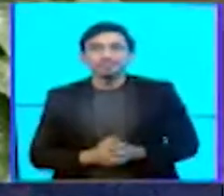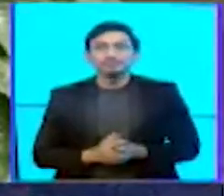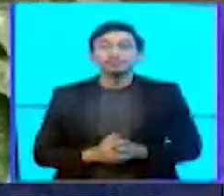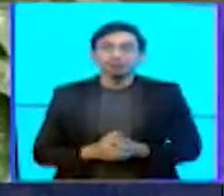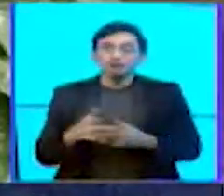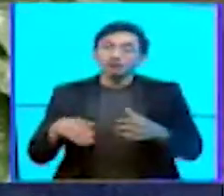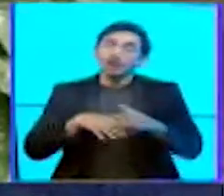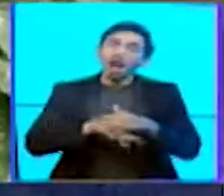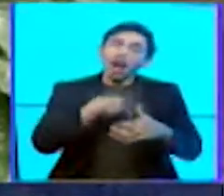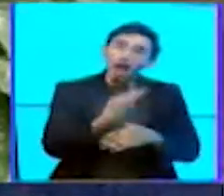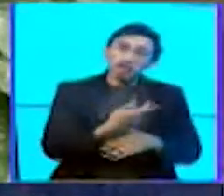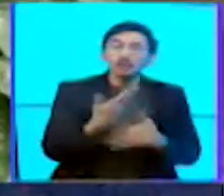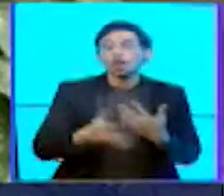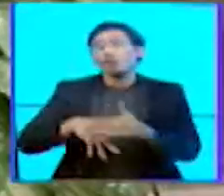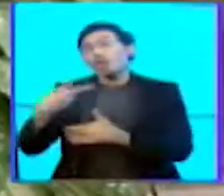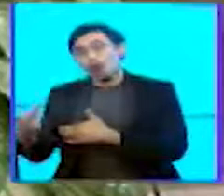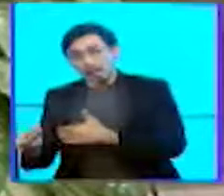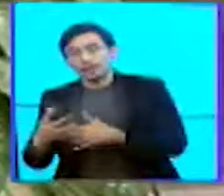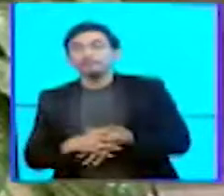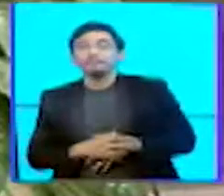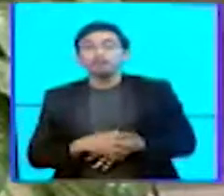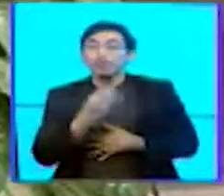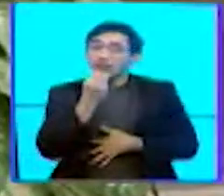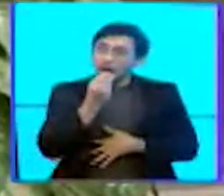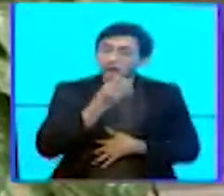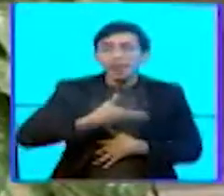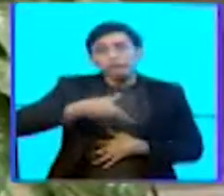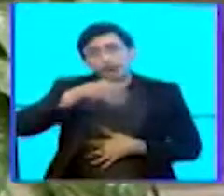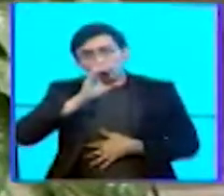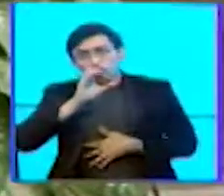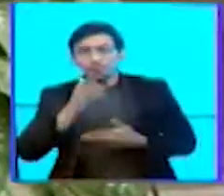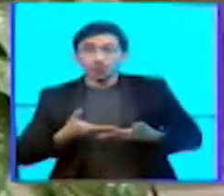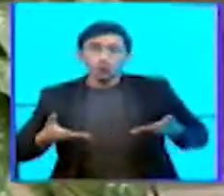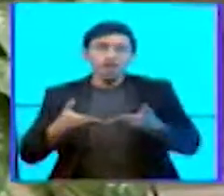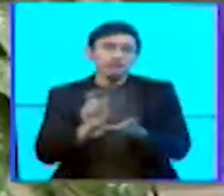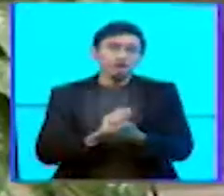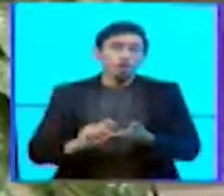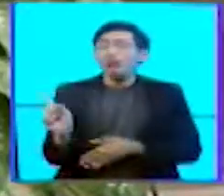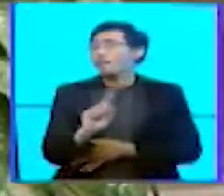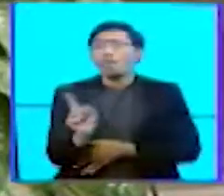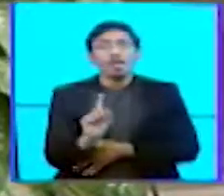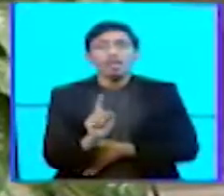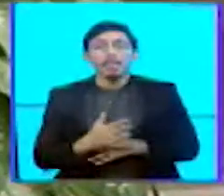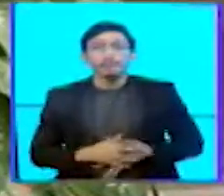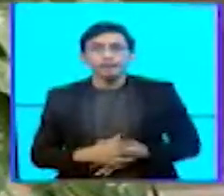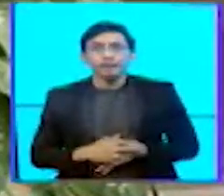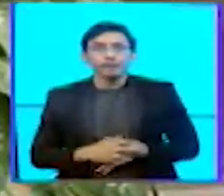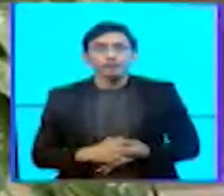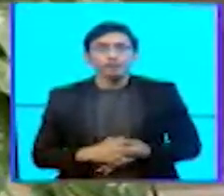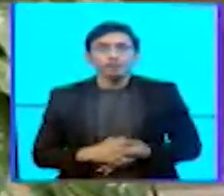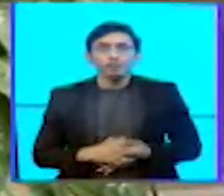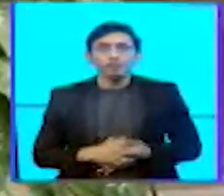keras dan serta tidak boleh makan dan minum di area sekolah dari Jakarta Riska Dior Bayu Anggara Yudi